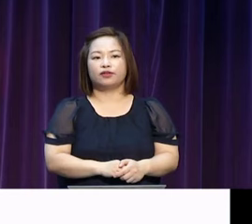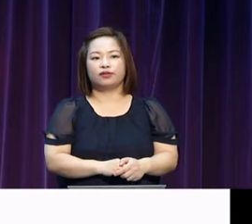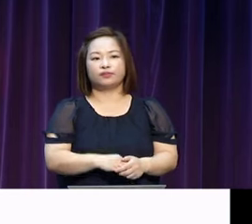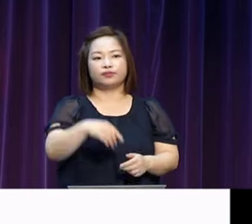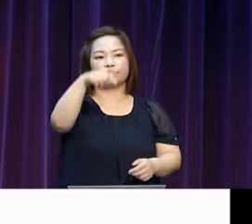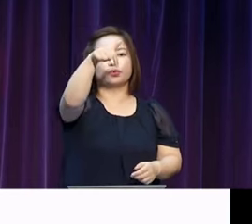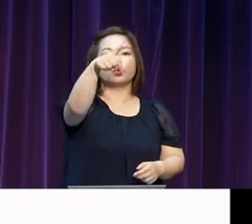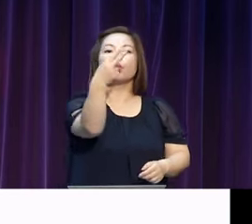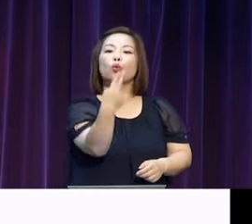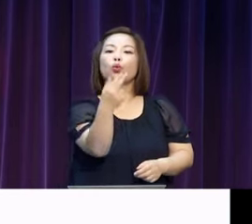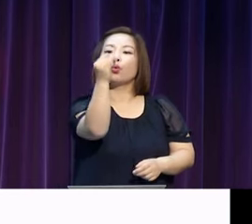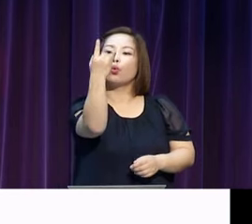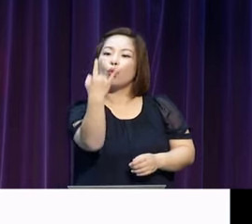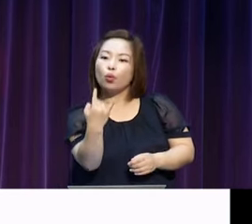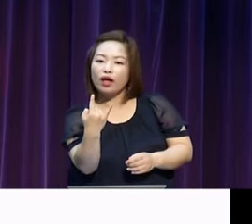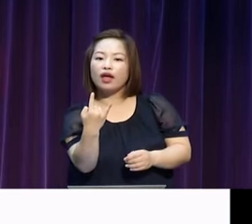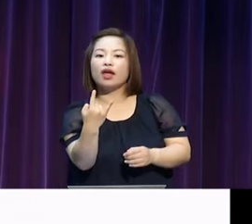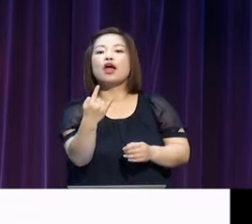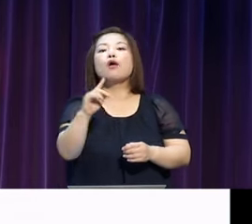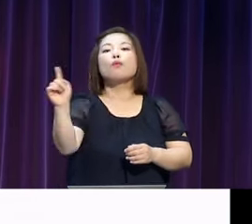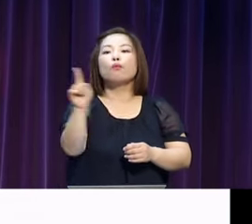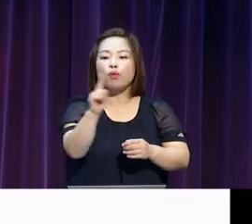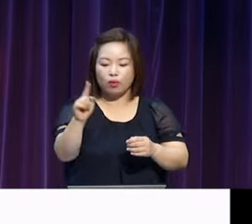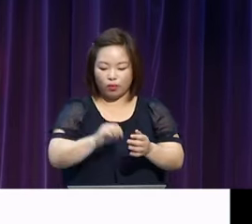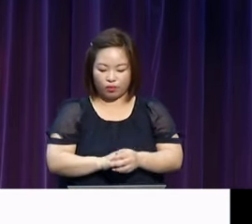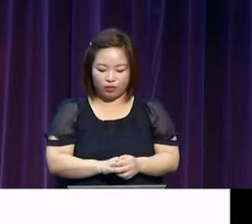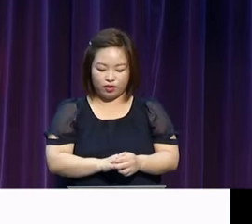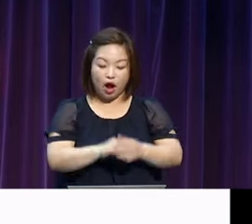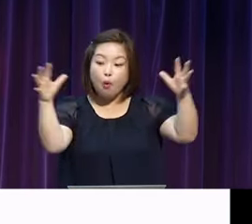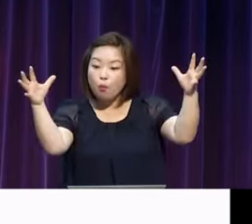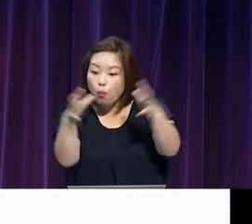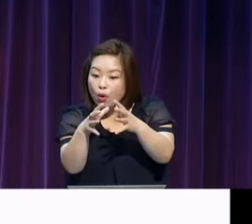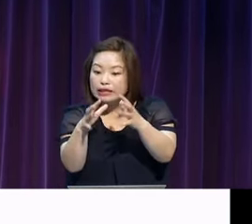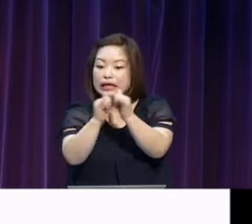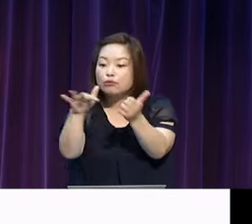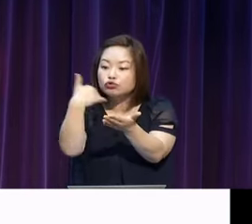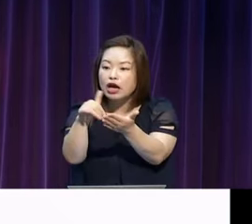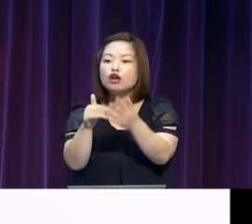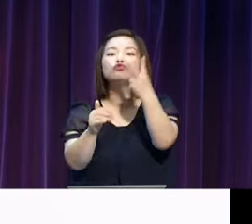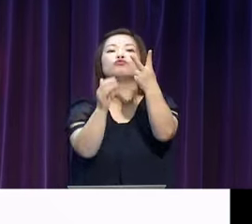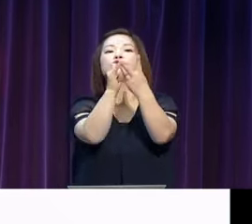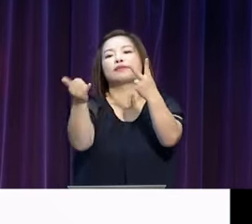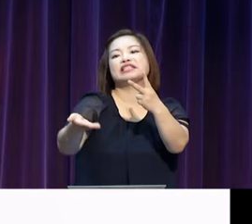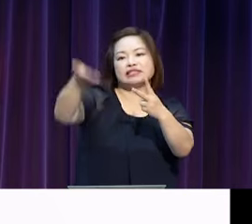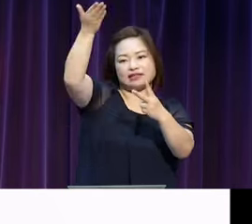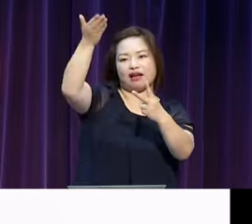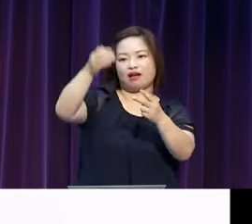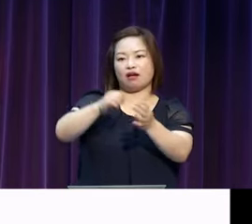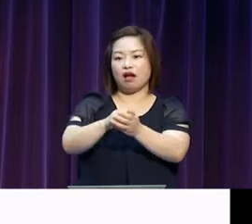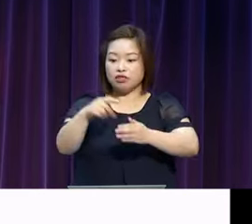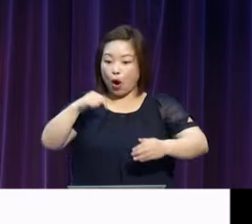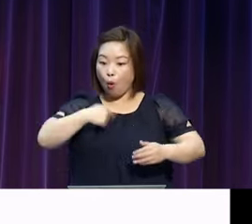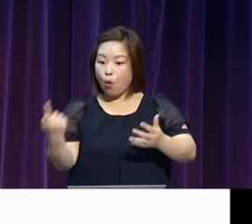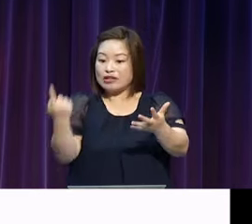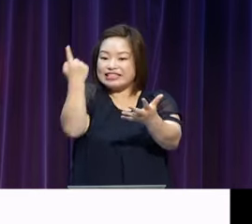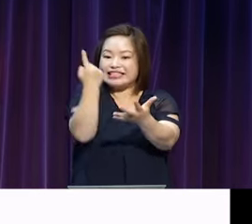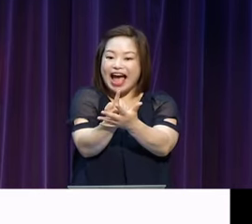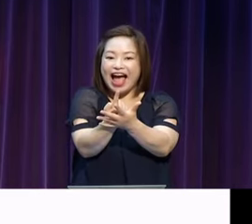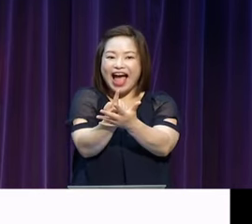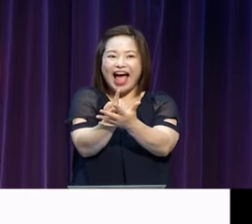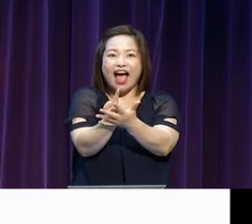교회라고 하는 것은 최소 단위가 두 사람 이상이에요. 혼자서는 교회가 안 되는